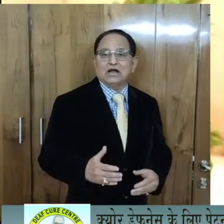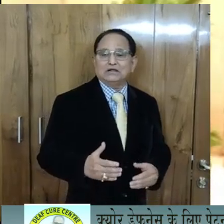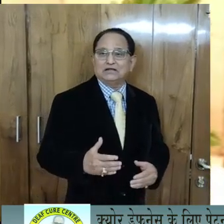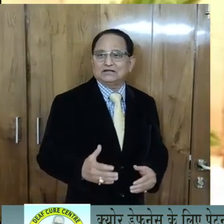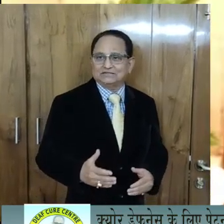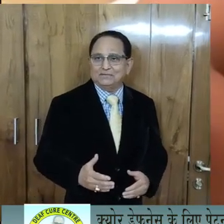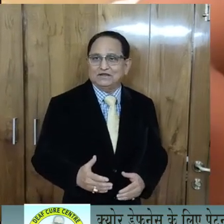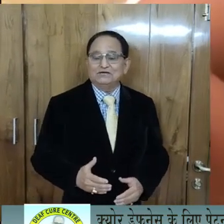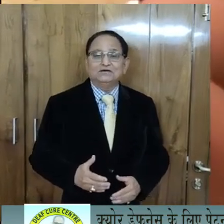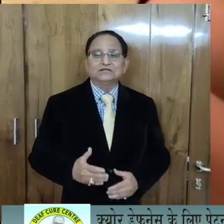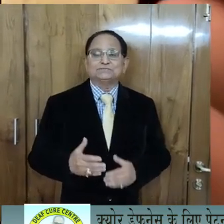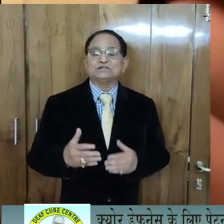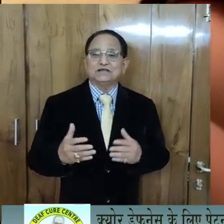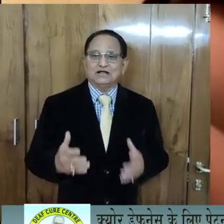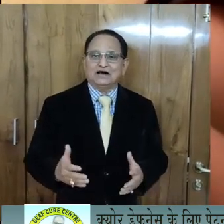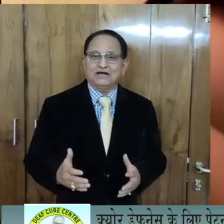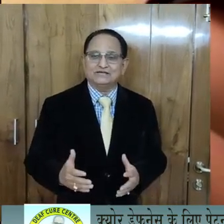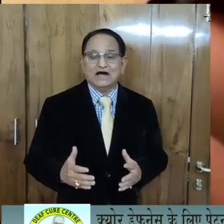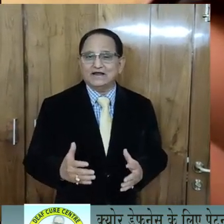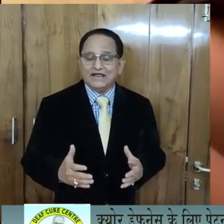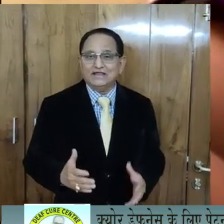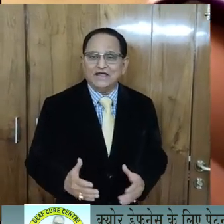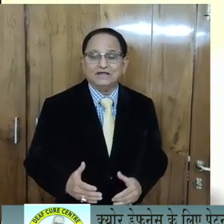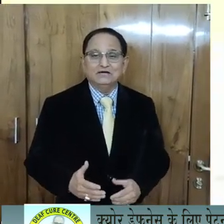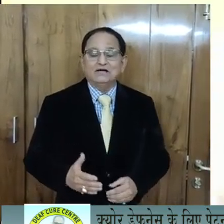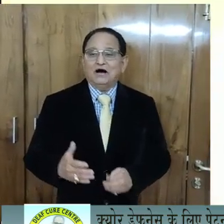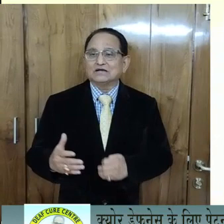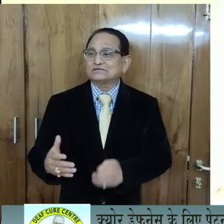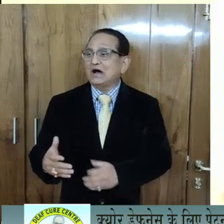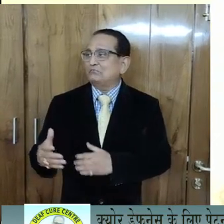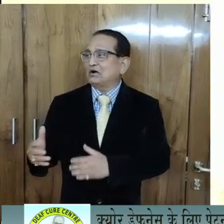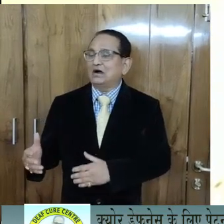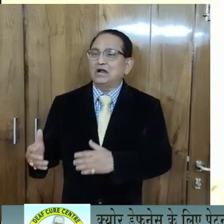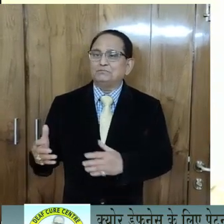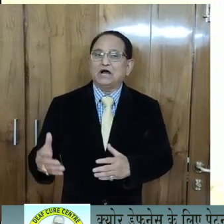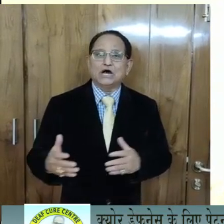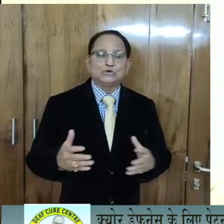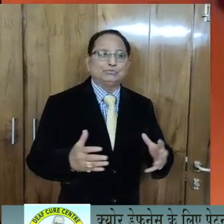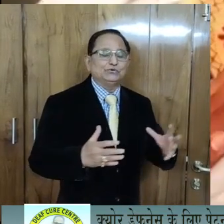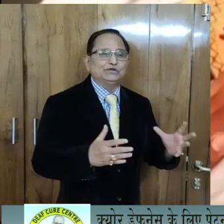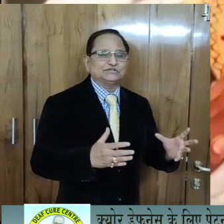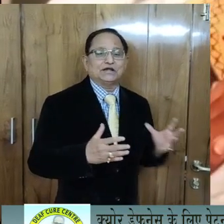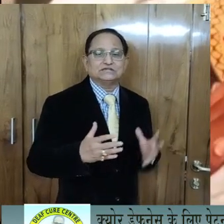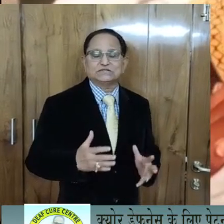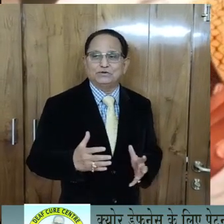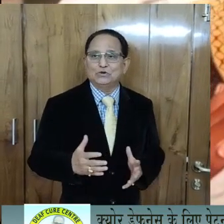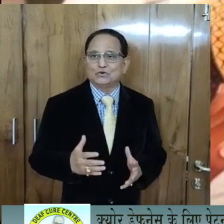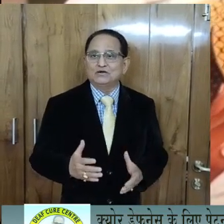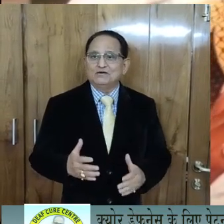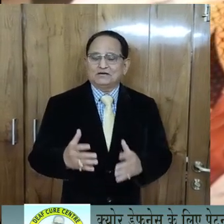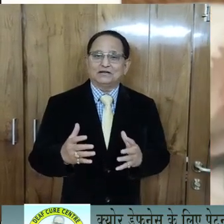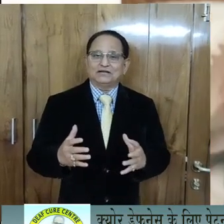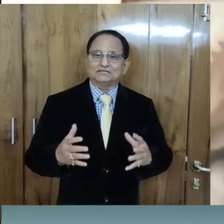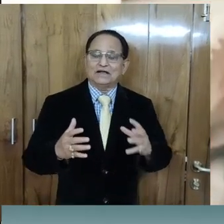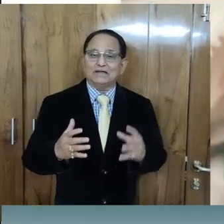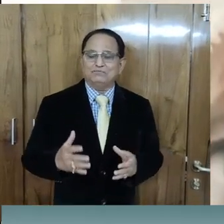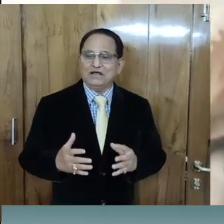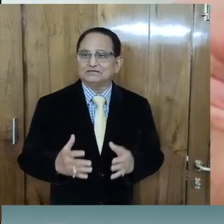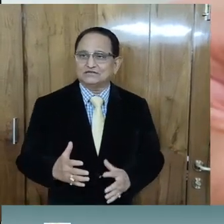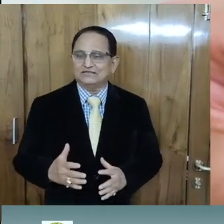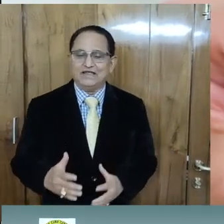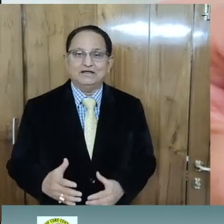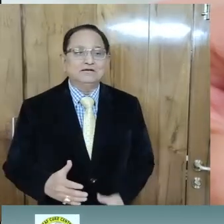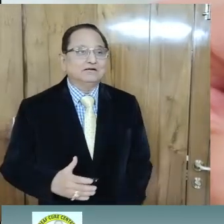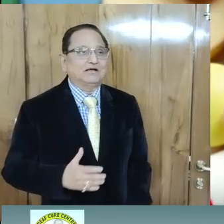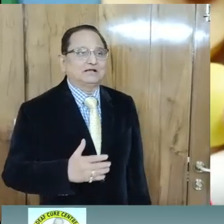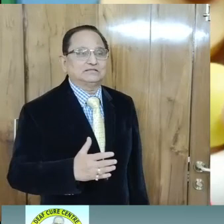अभी बंगाल कलकता में इस्पेशल लगाए जा रहे हैं आसाम बंगाल बिहार यूपी उडिशा के सभी लोग कलकता केंप